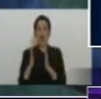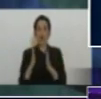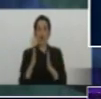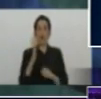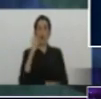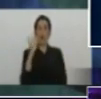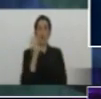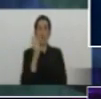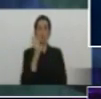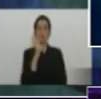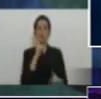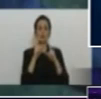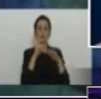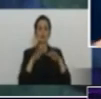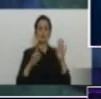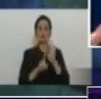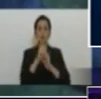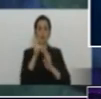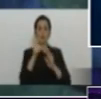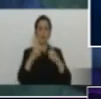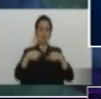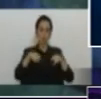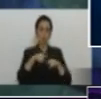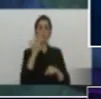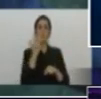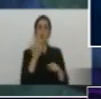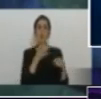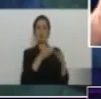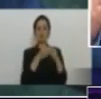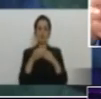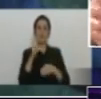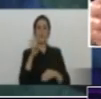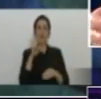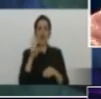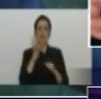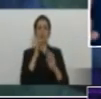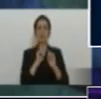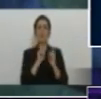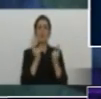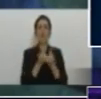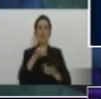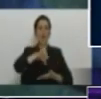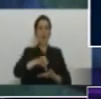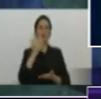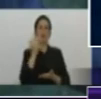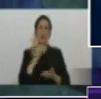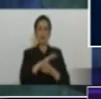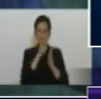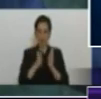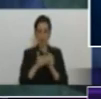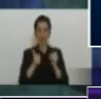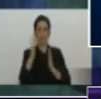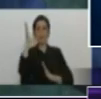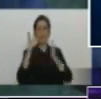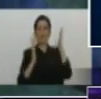гамосула. Ту мовасари 12 саатамде эхла специалва целлавен мовида гвиан ром, ай гамит виqo тквентан чартвазе да мере аравин ар уqoros